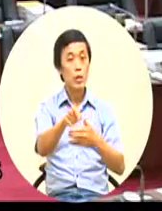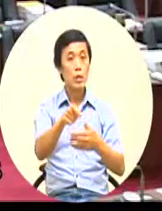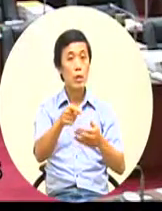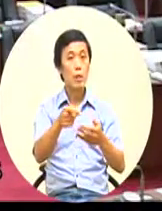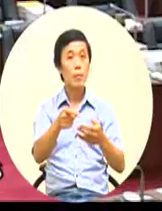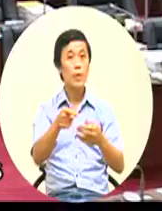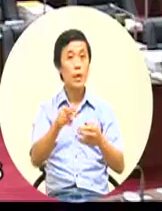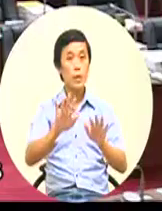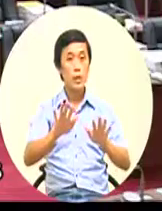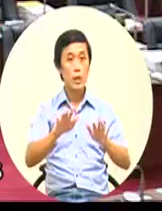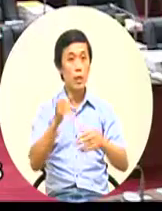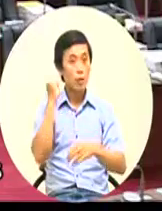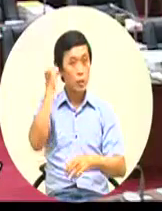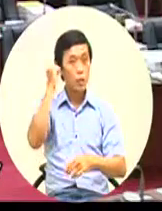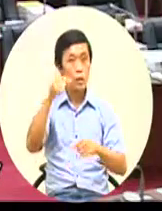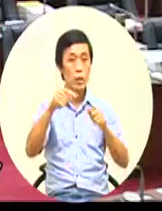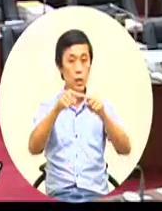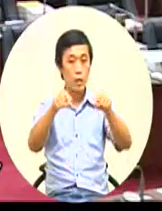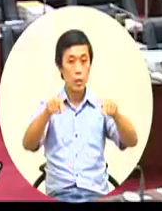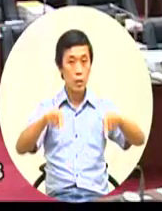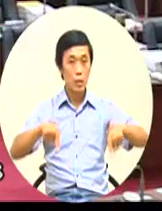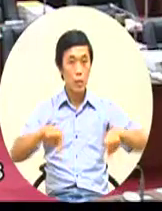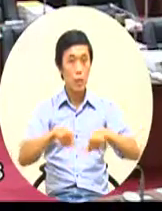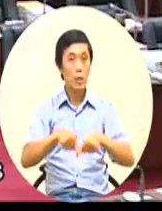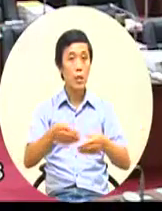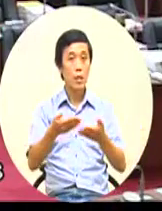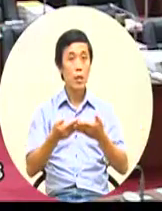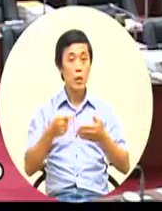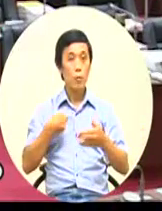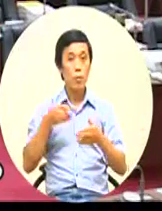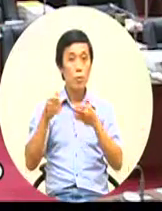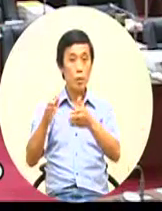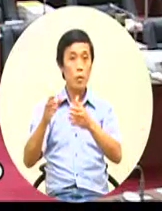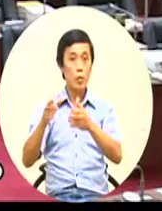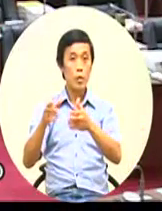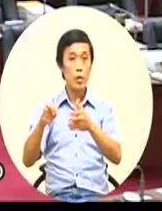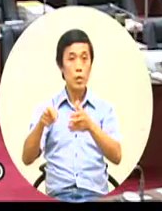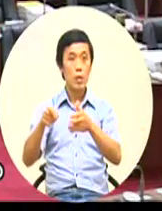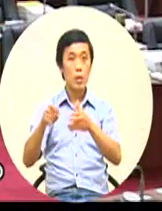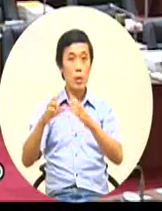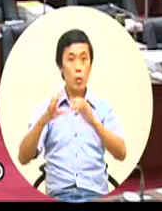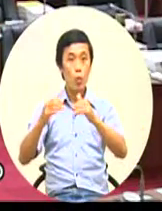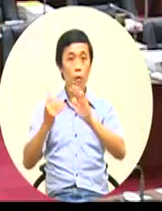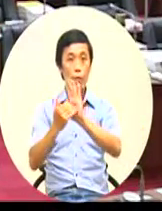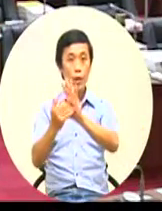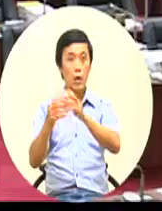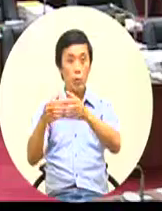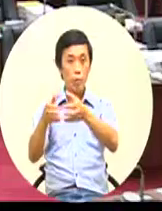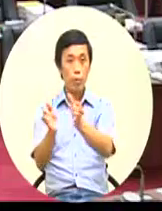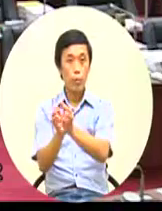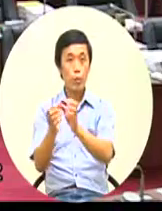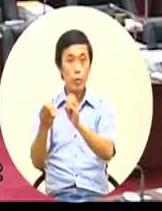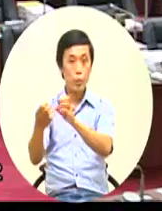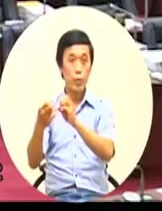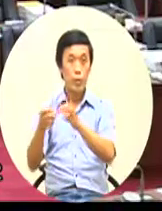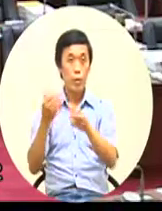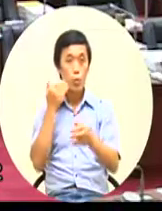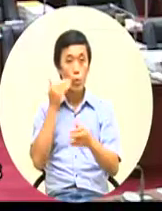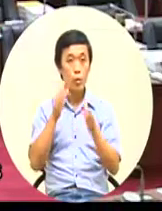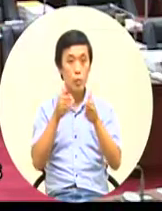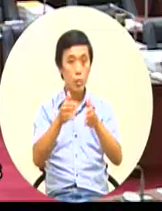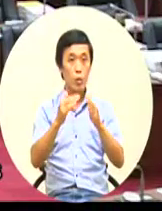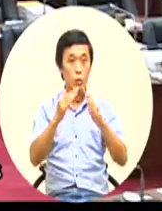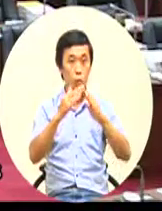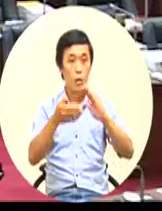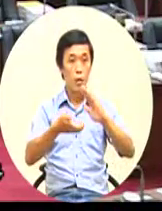政府还有整个国防部来继续来协商未来这些遭遇到破迁遭遇到搬迁问题这个眷